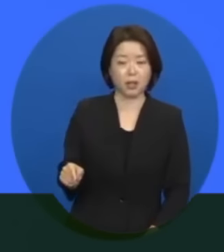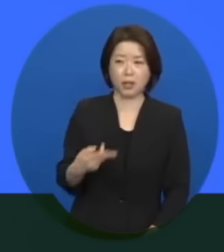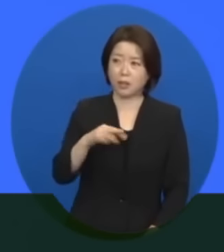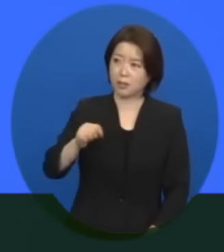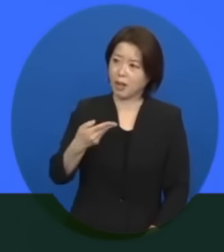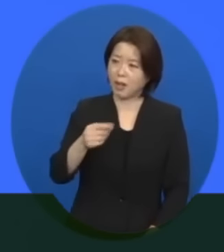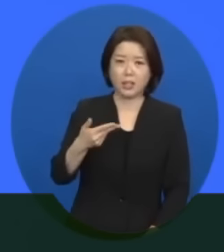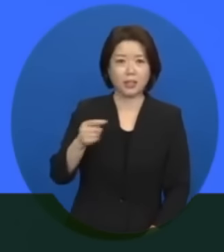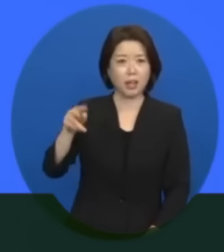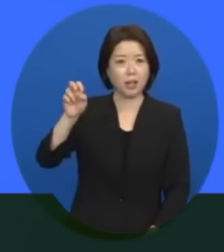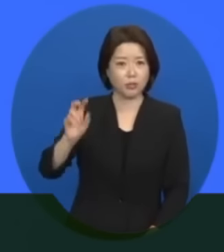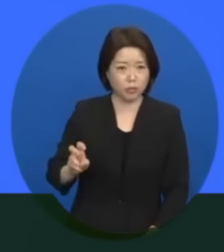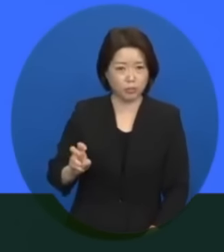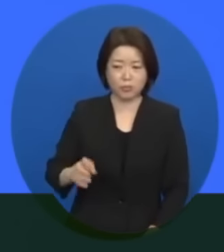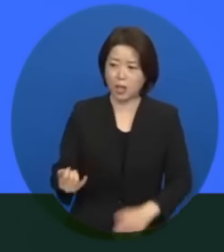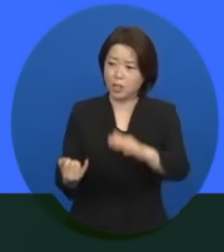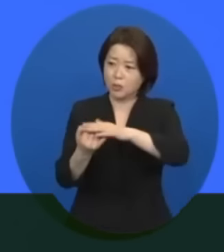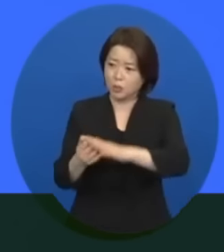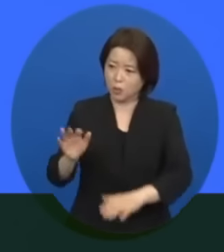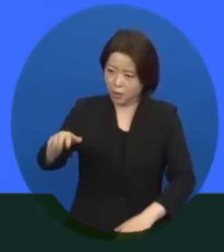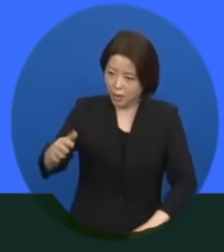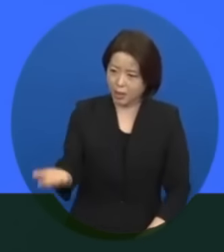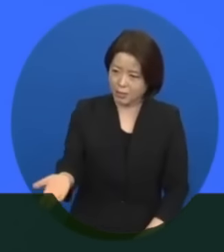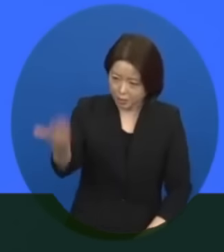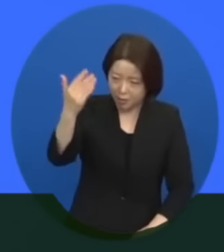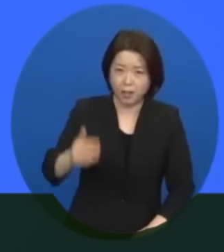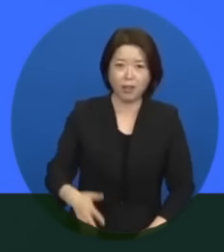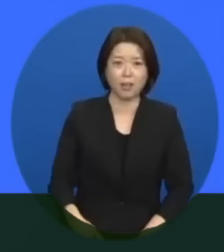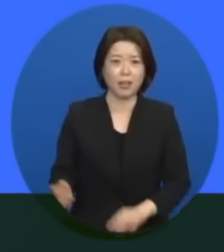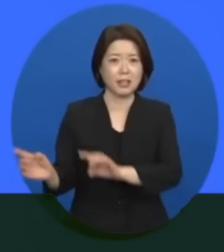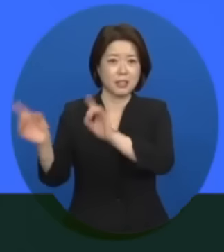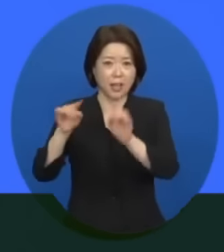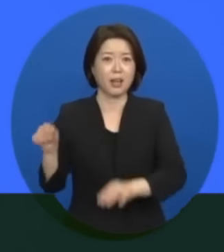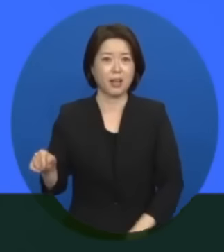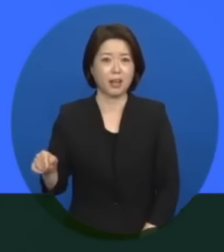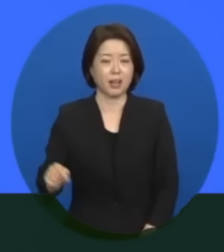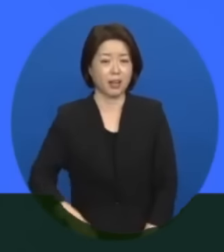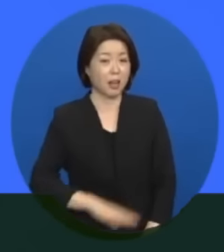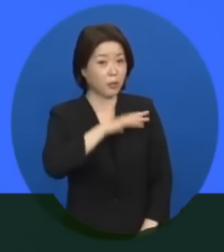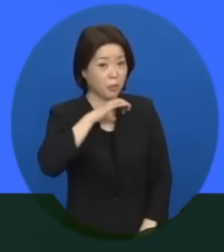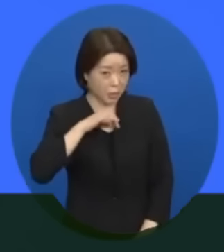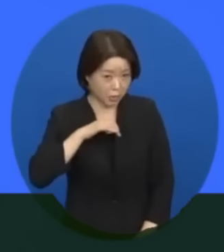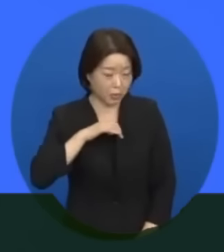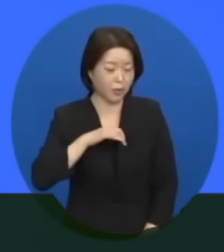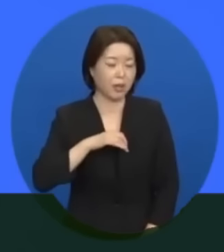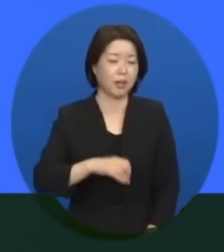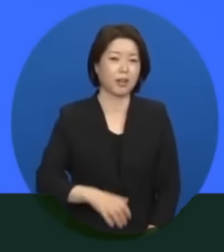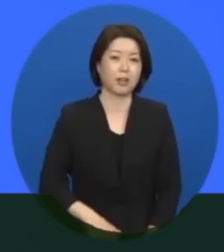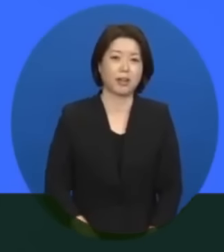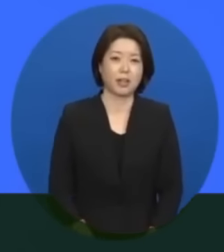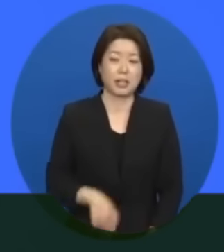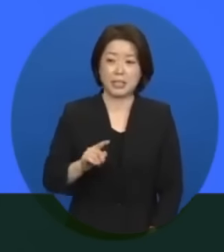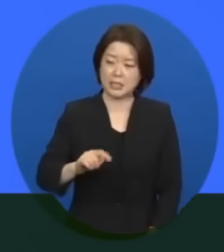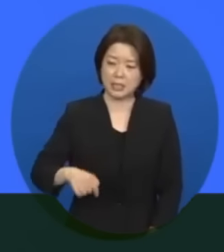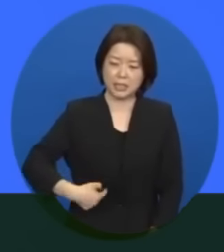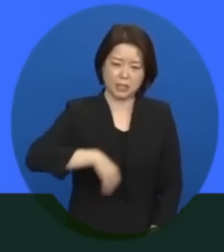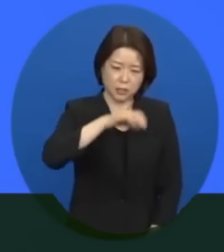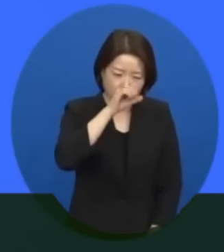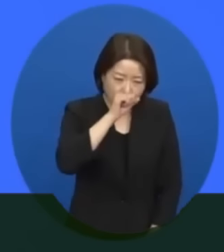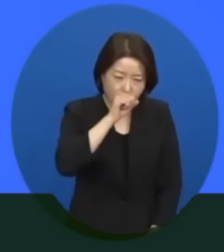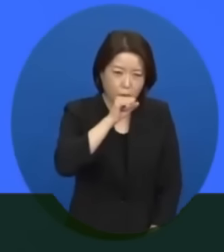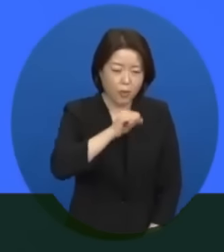달리다꿈 소녀야 일어나라 그리고 살아나게 되는 거예요 그 지금 베드로가이 선행을 베다가